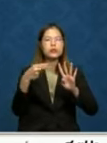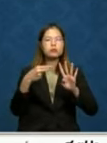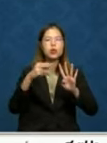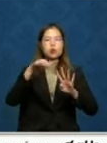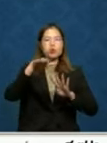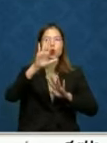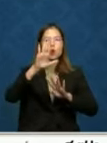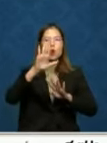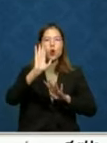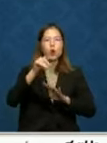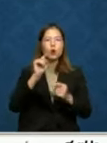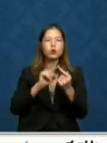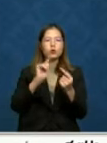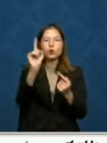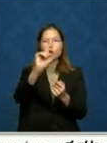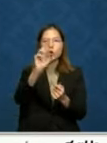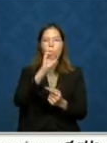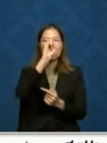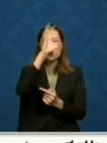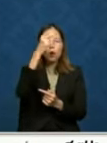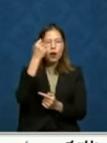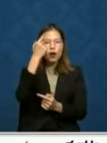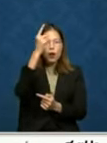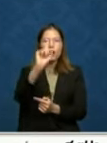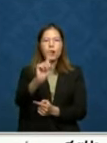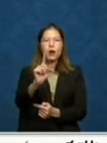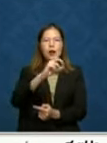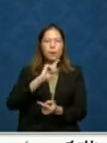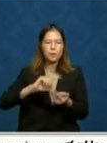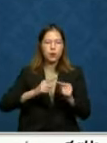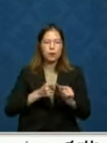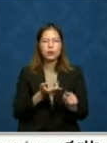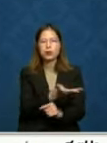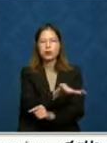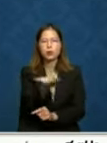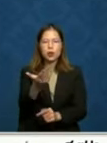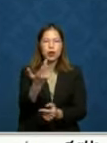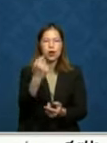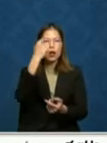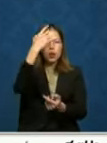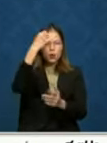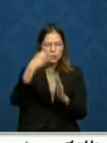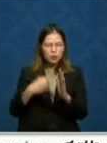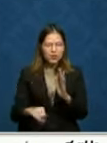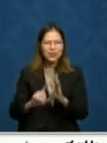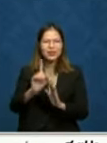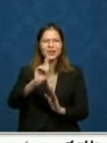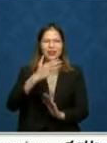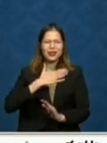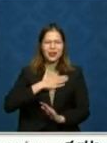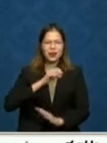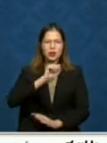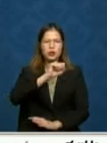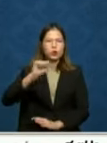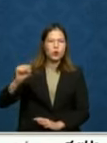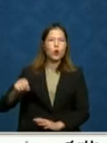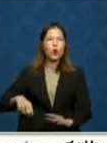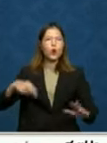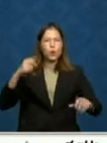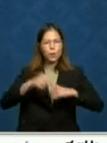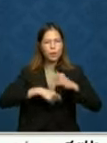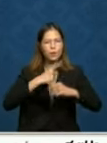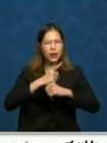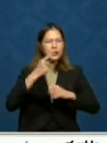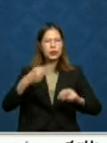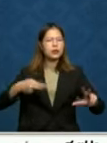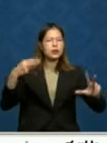42,738 บาทดังนั้นจะขอเรียนให้เข้าใจว่าวันนี้ที่เพื่อนพี่น้องเข้าใจผิดว่าเป็นผู้แทนปีเดียวได้ 30,000 40,000 ไ